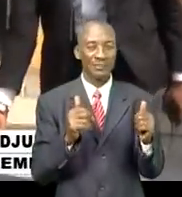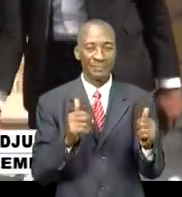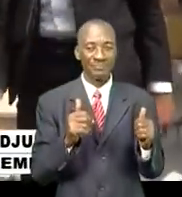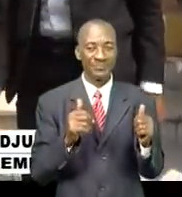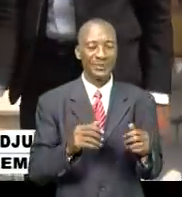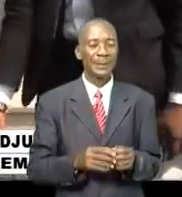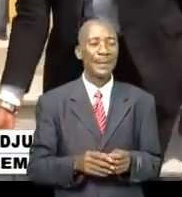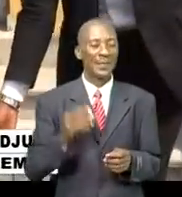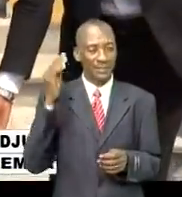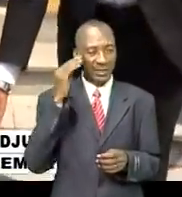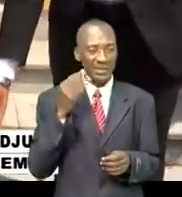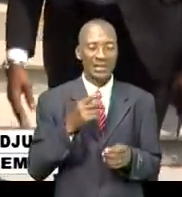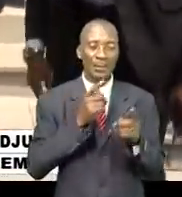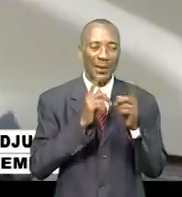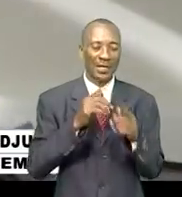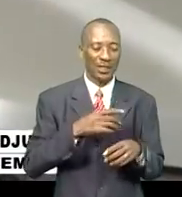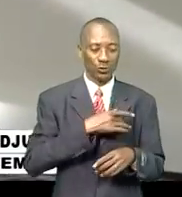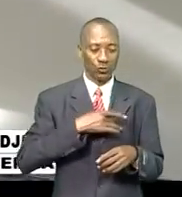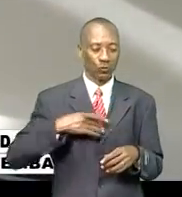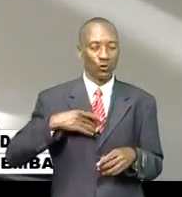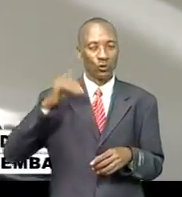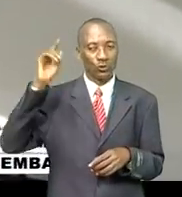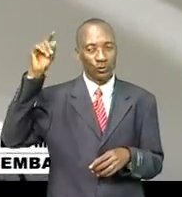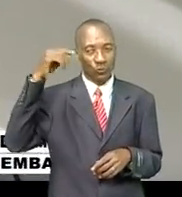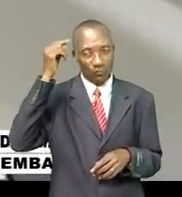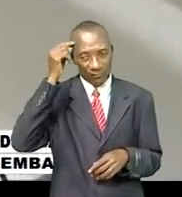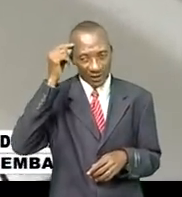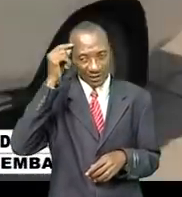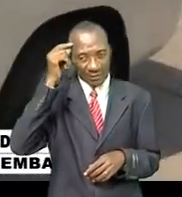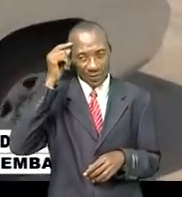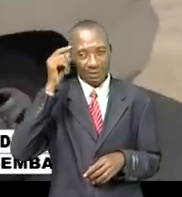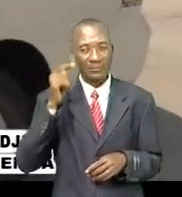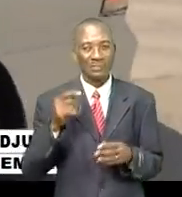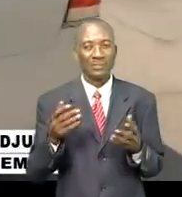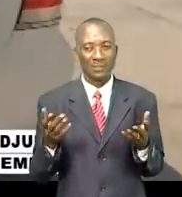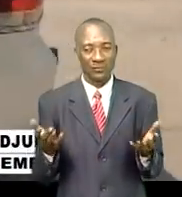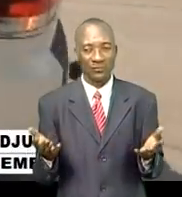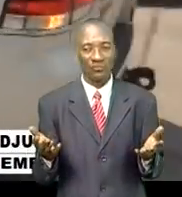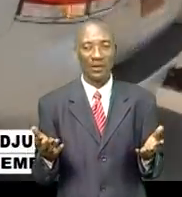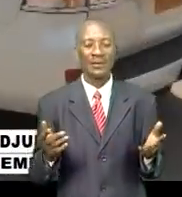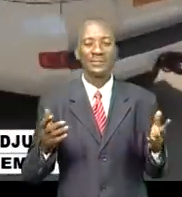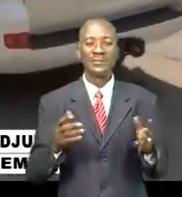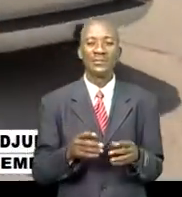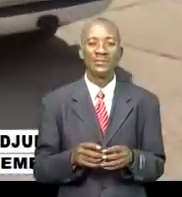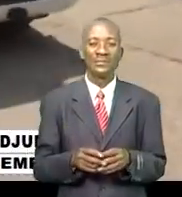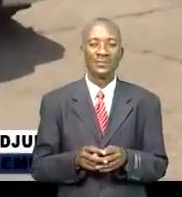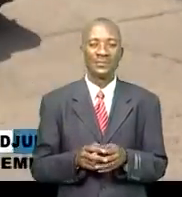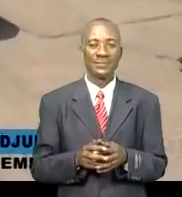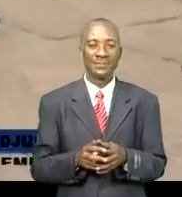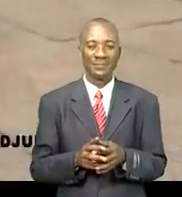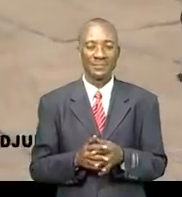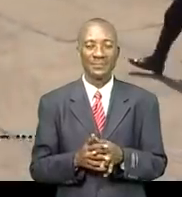du gouvernement de la République sur l'utilisation à bon escient de la dite aide destinée à la